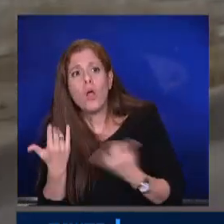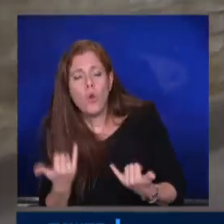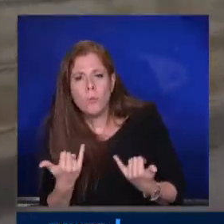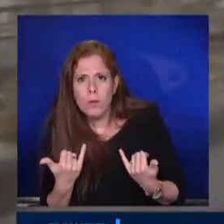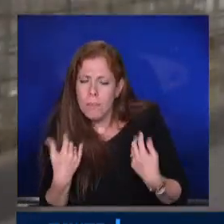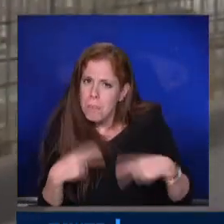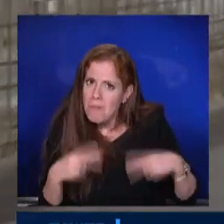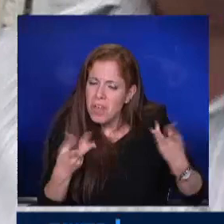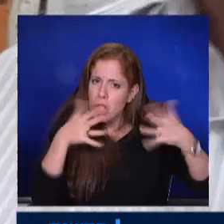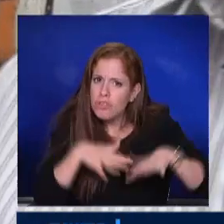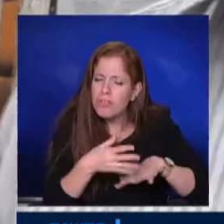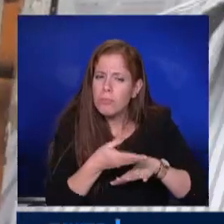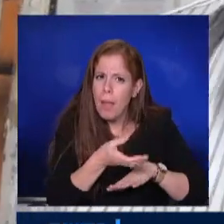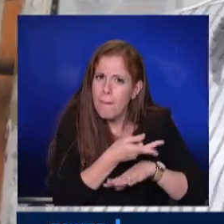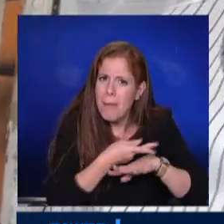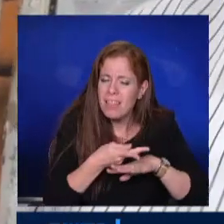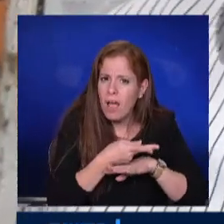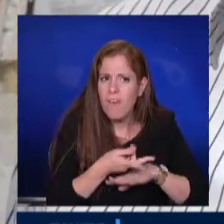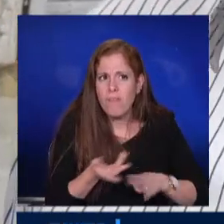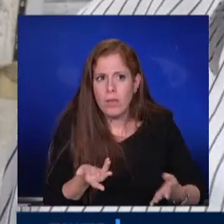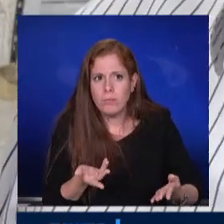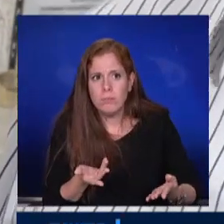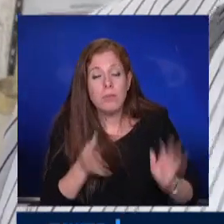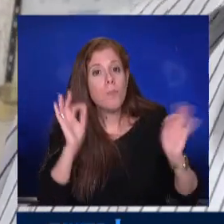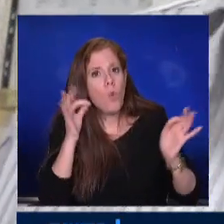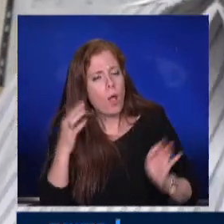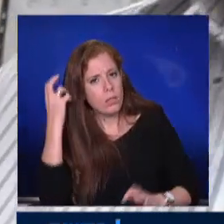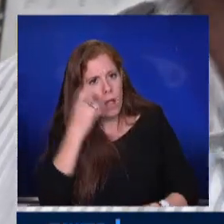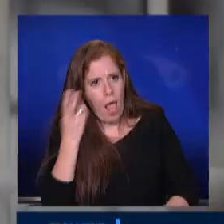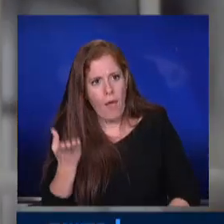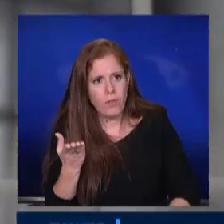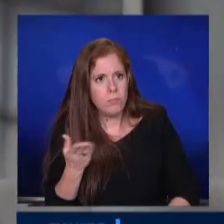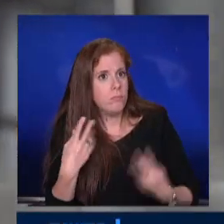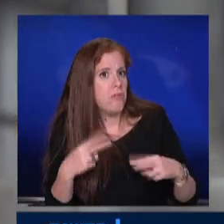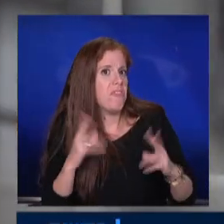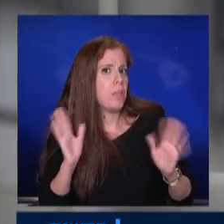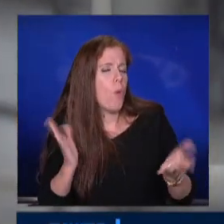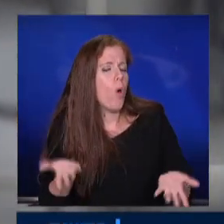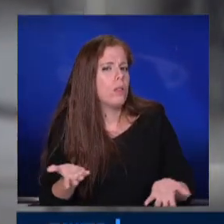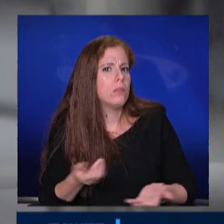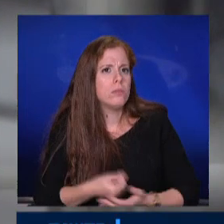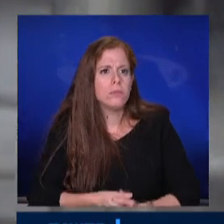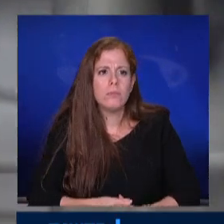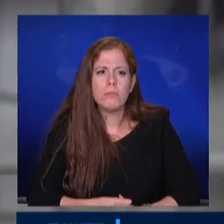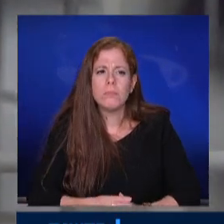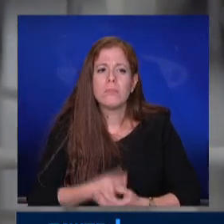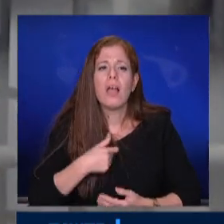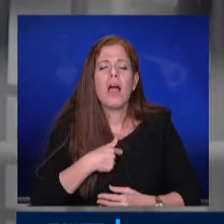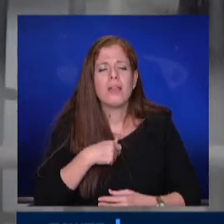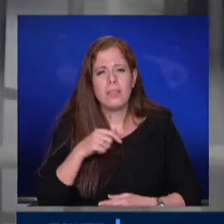מפחיד לשבת בבית קפה, באמת, במיוחד במגזר הערבי זה מפחיד מאוד. אני אח בבית חולים